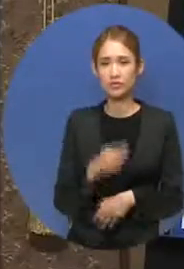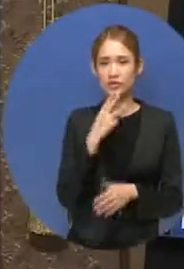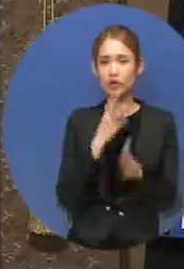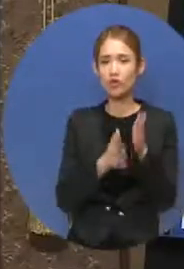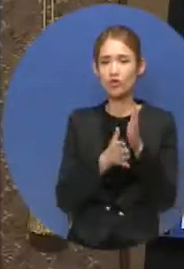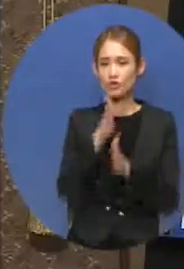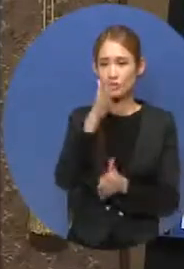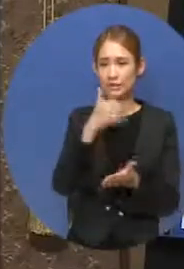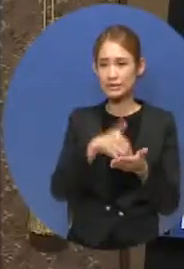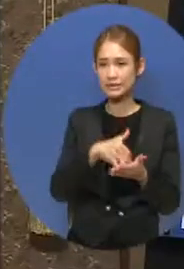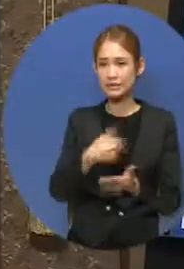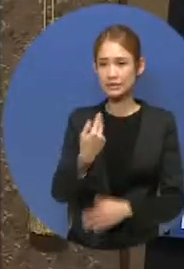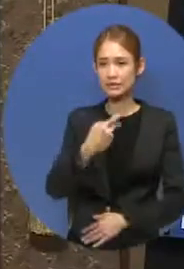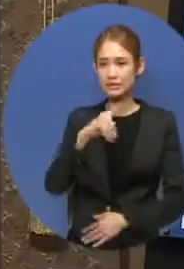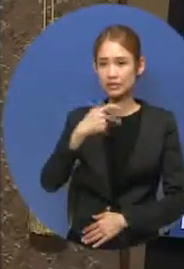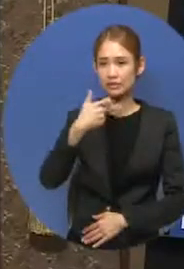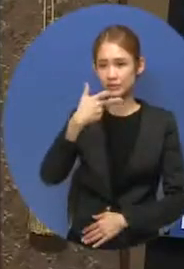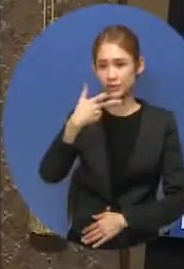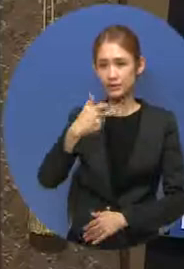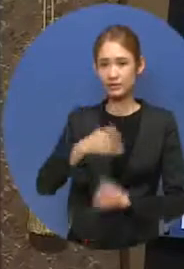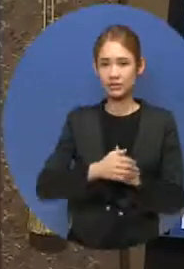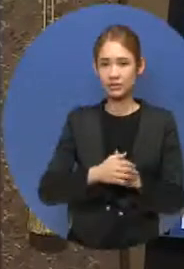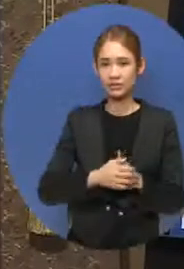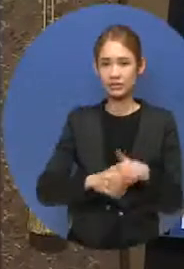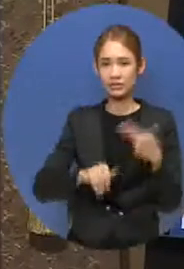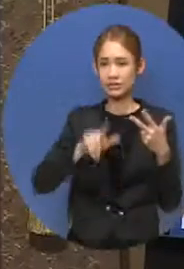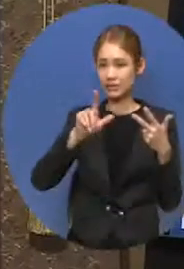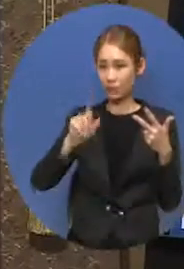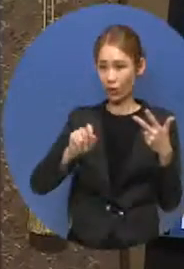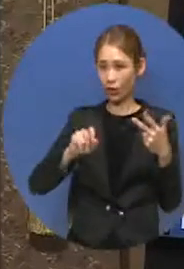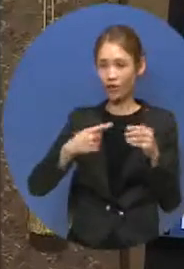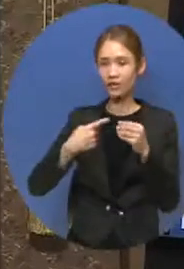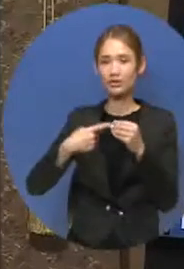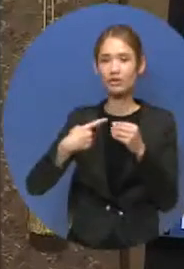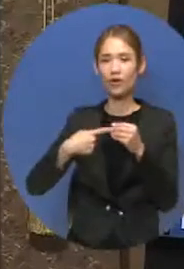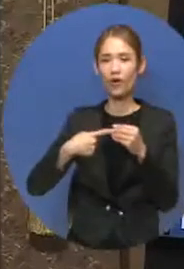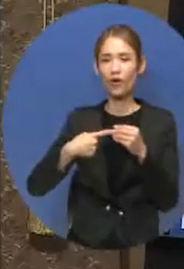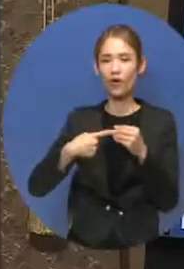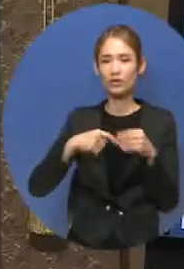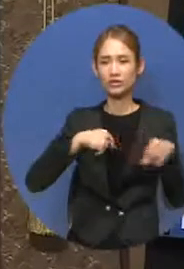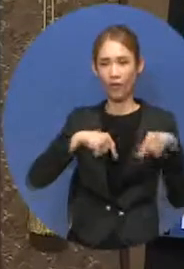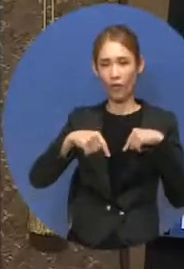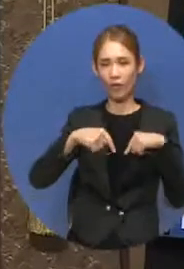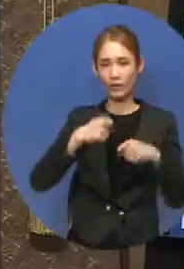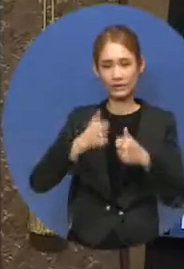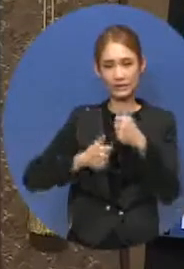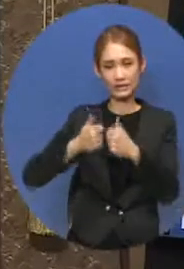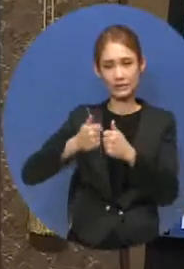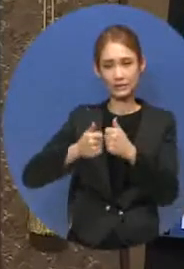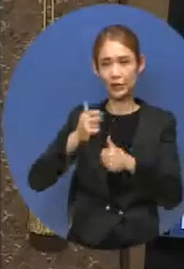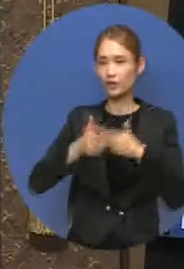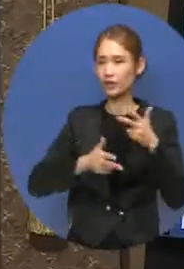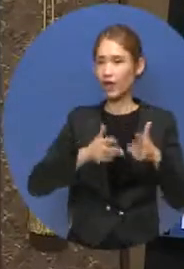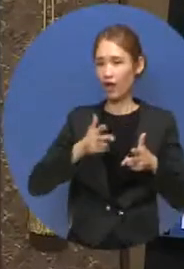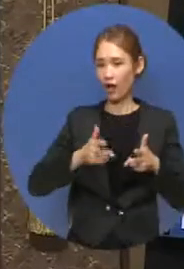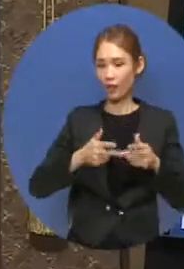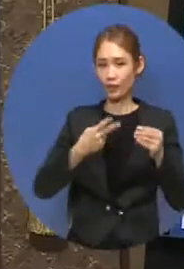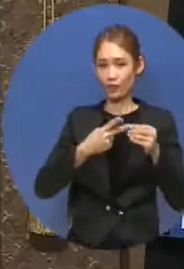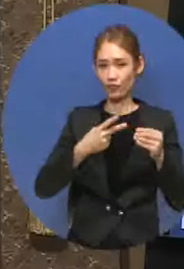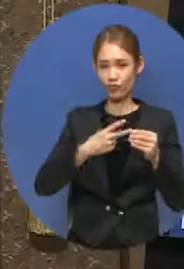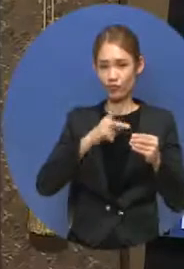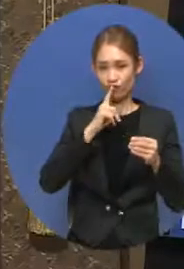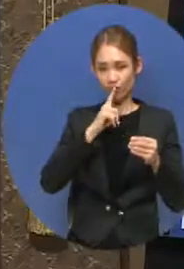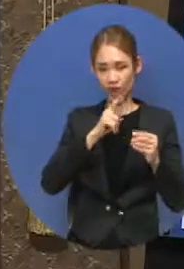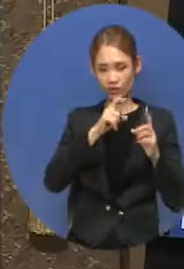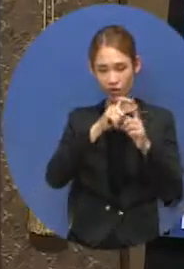서울시가 2017년 7월에 첫 번째로 정책적인 제안 시범 사업이었습니다. 2라는 말은 여러 가지